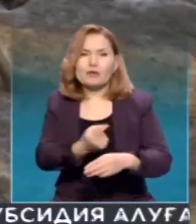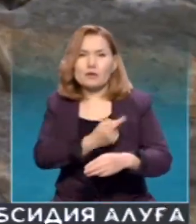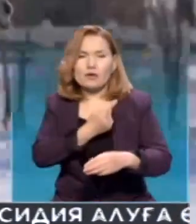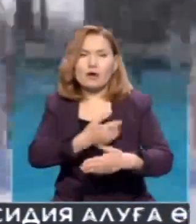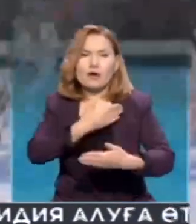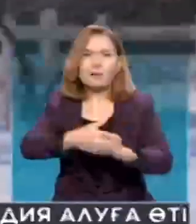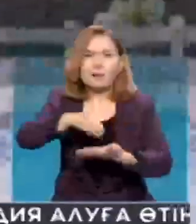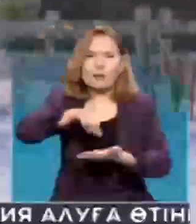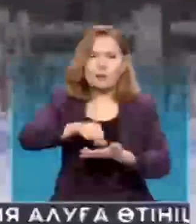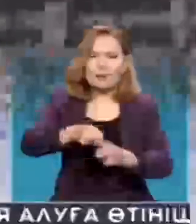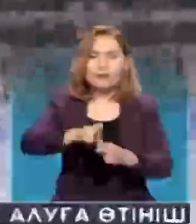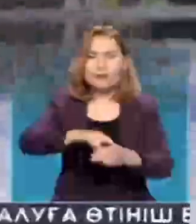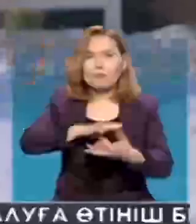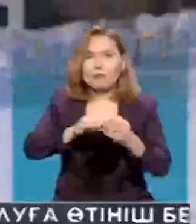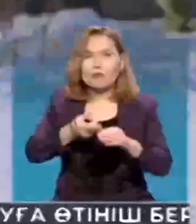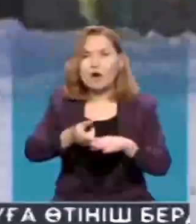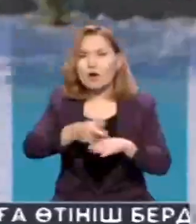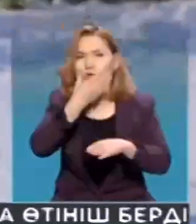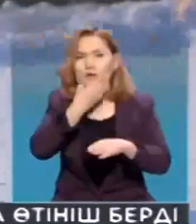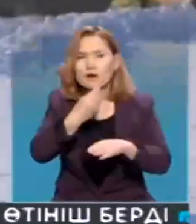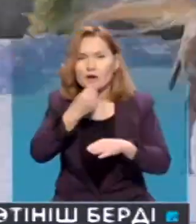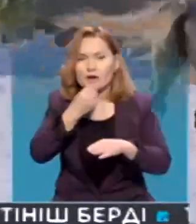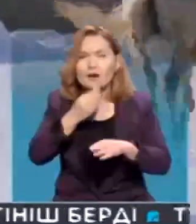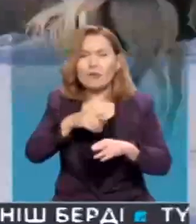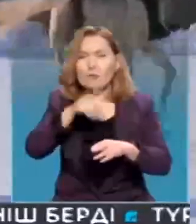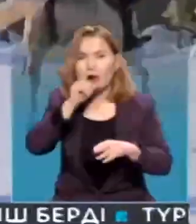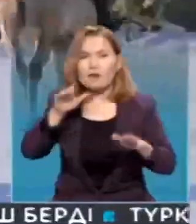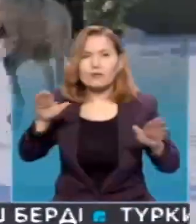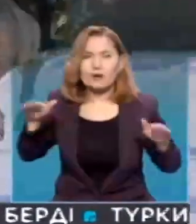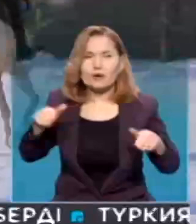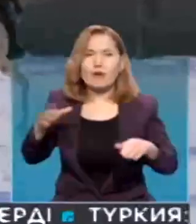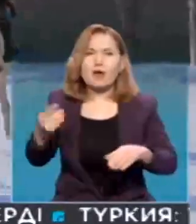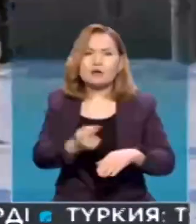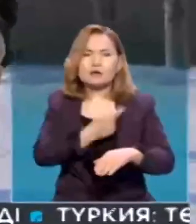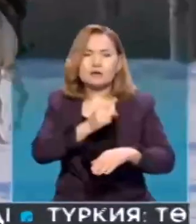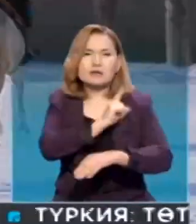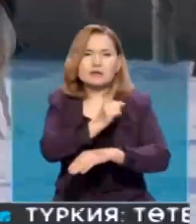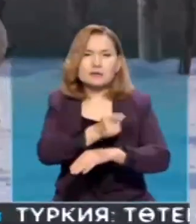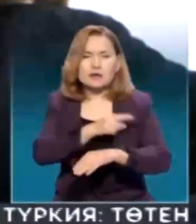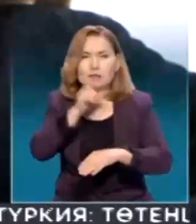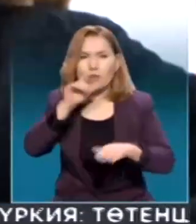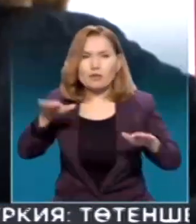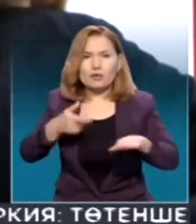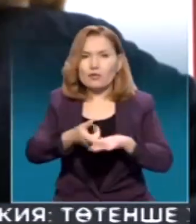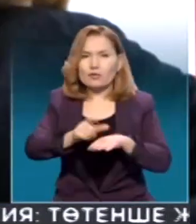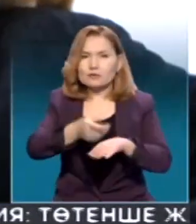мерейін асқақтатты. Сәні мен салтанаты келіскен саятшылардың осалы жоқ, бүркіттері де бабында.